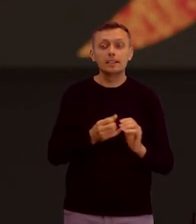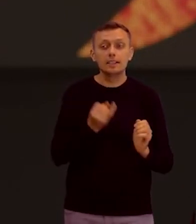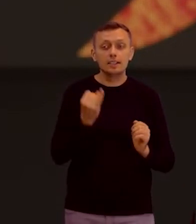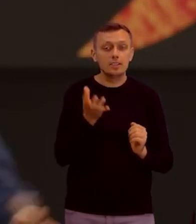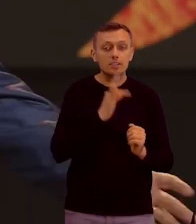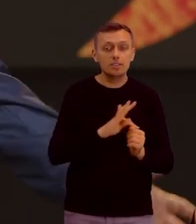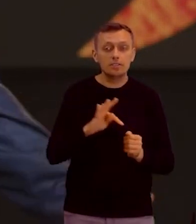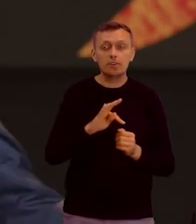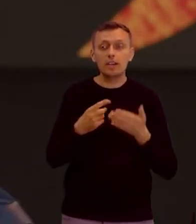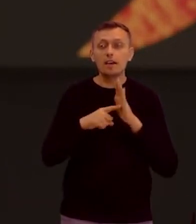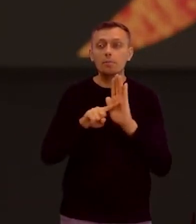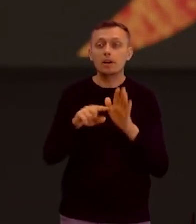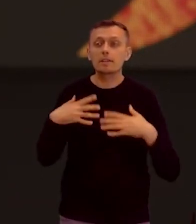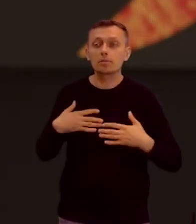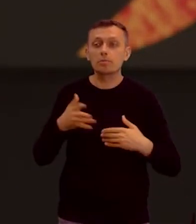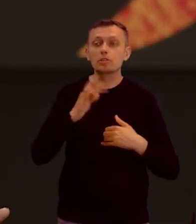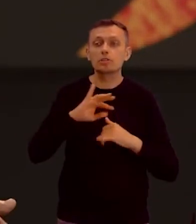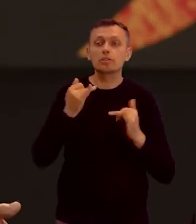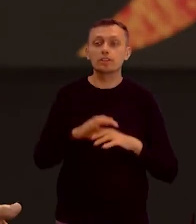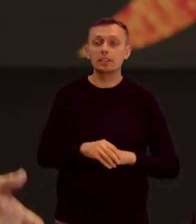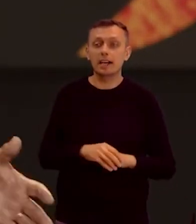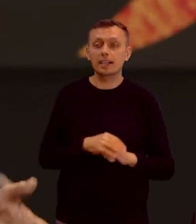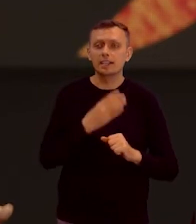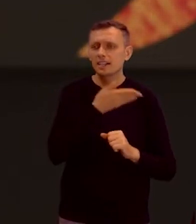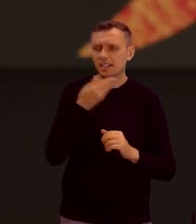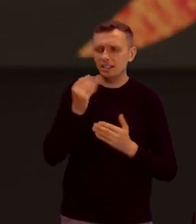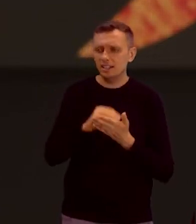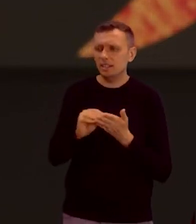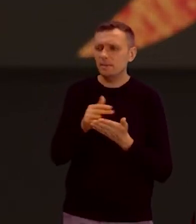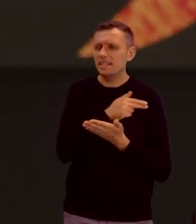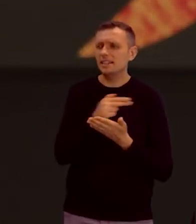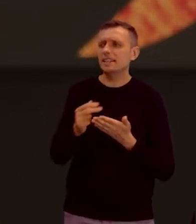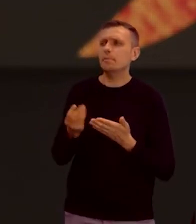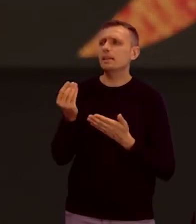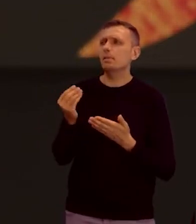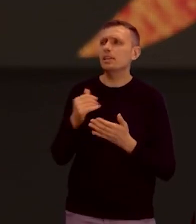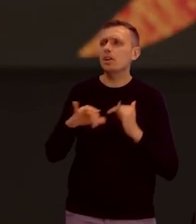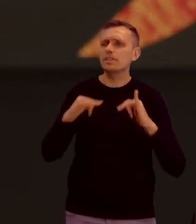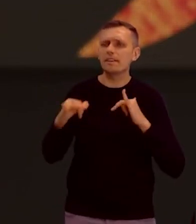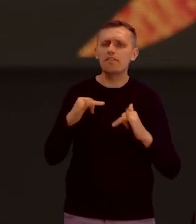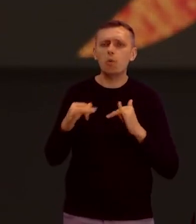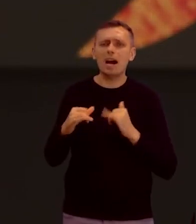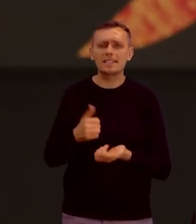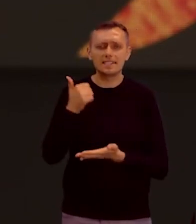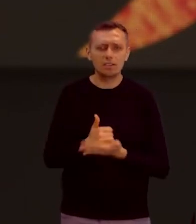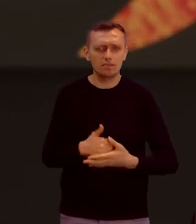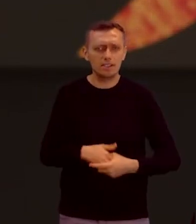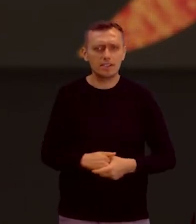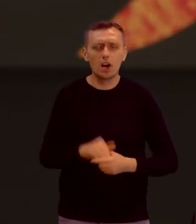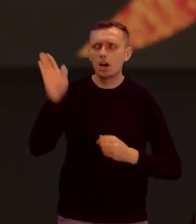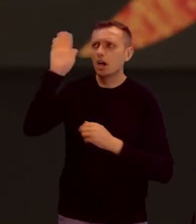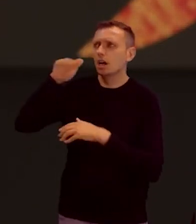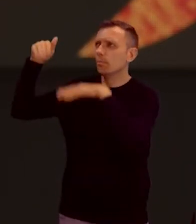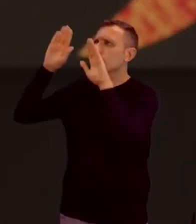I zobaczcie, nie jest powiedziane o pieniądzach, władzy, pozycji. Błogosławieństwa Bożego nie widać w